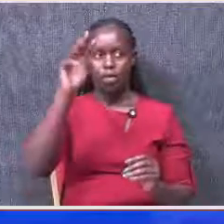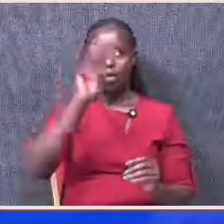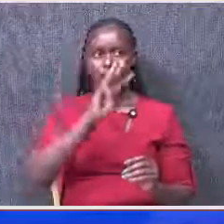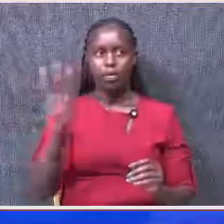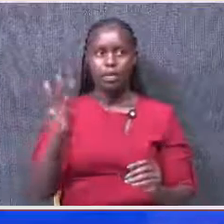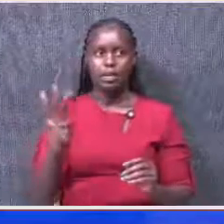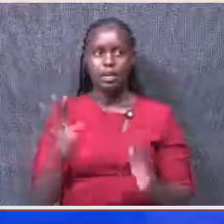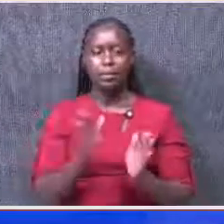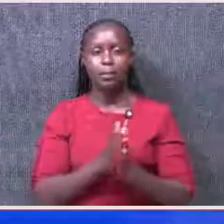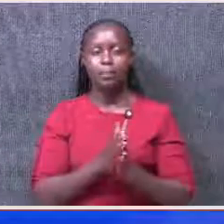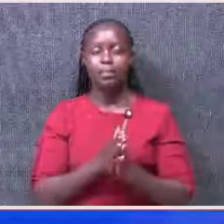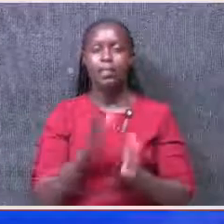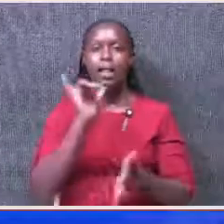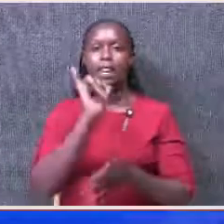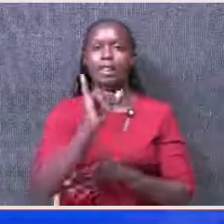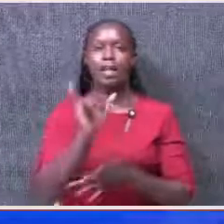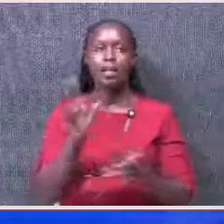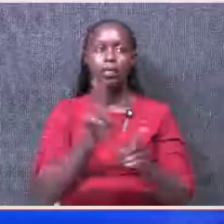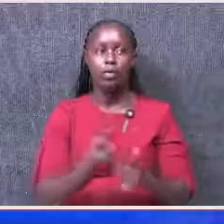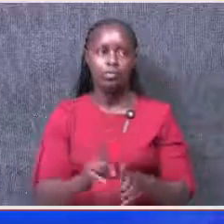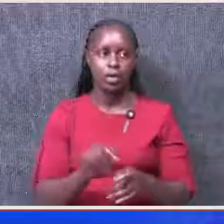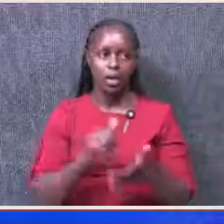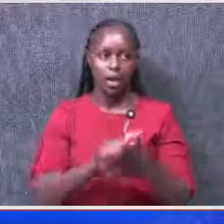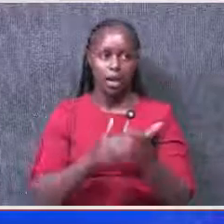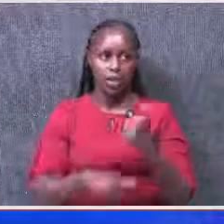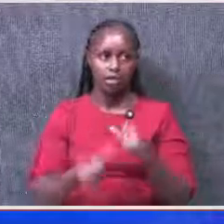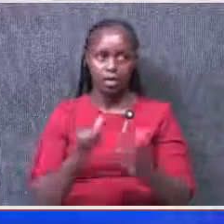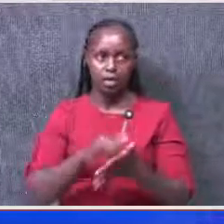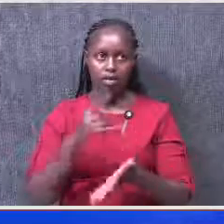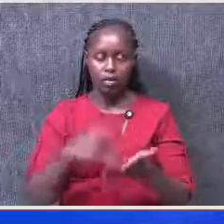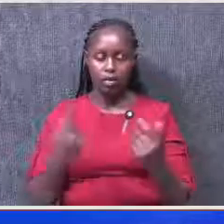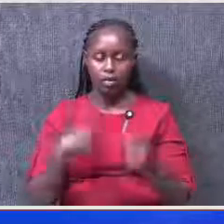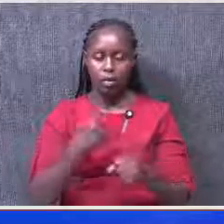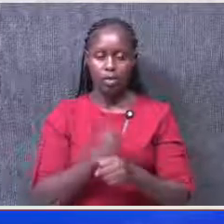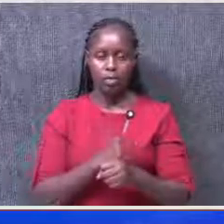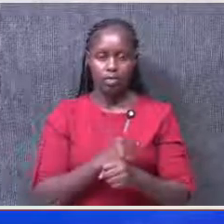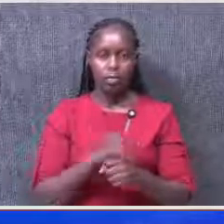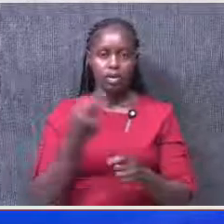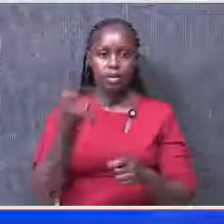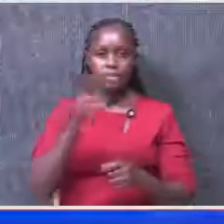So, hiyo in a nutshell, hiyo ndiyo tunafanya. Zainab Mohammed, 247.